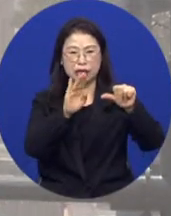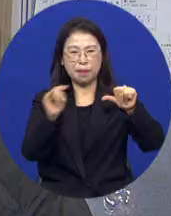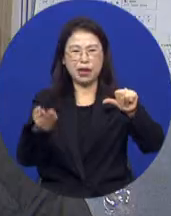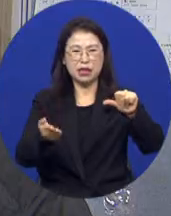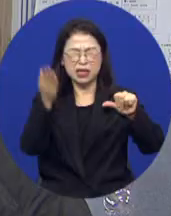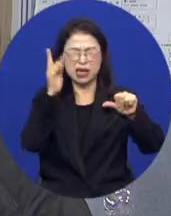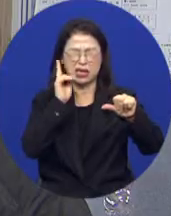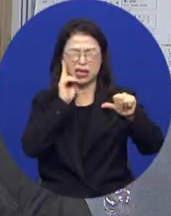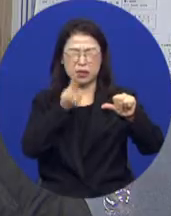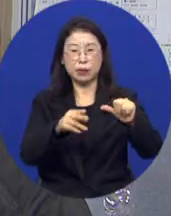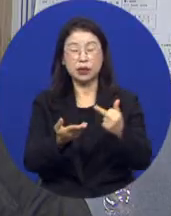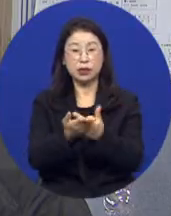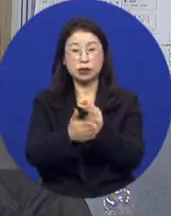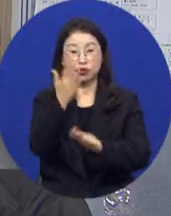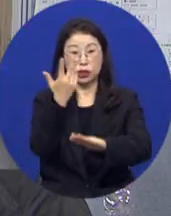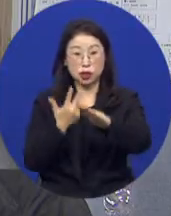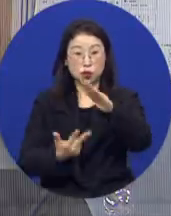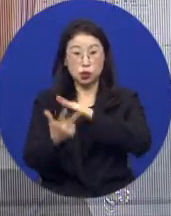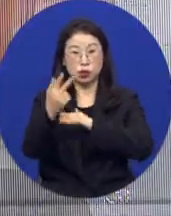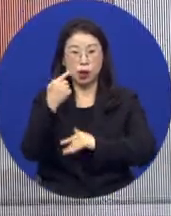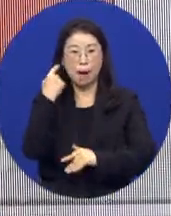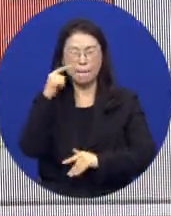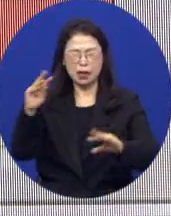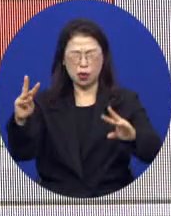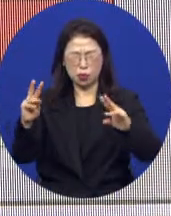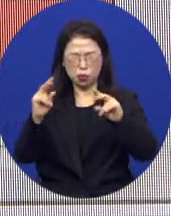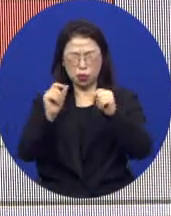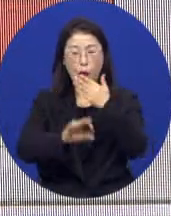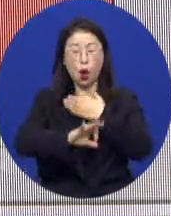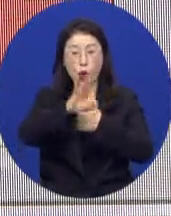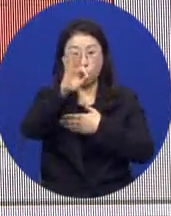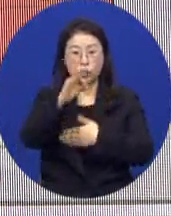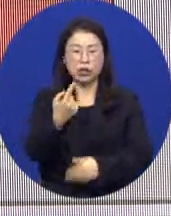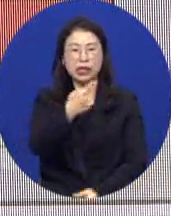뛰어넘었습니다. 제주시 조천읍의 미세먼지 농도는 오전 한때